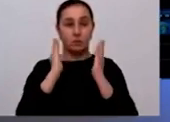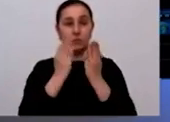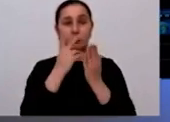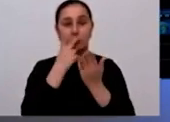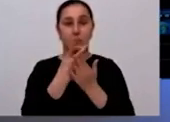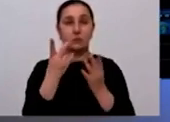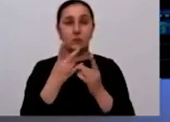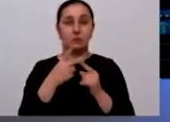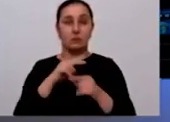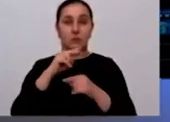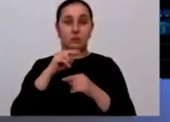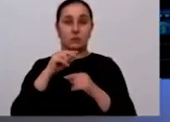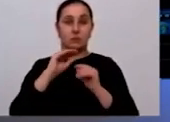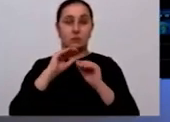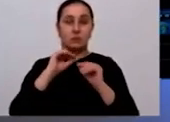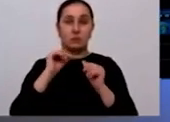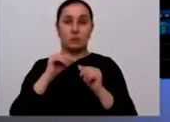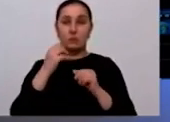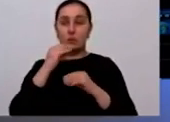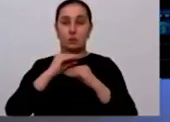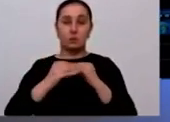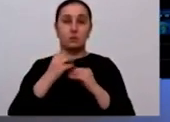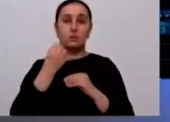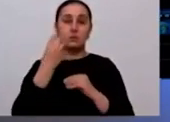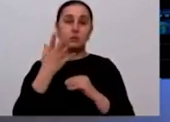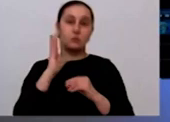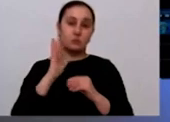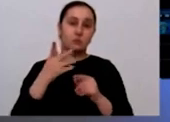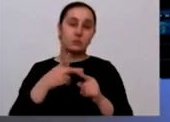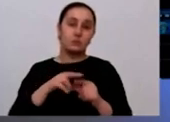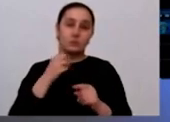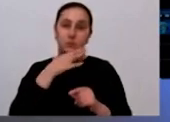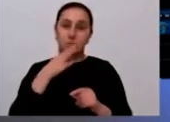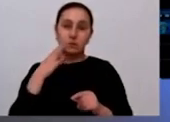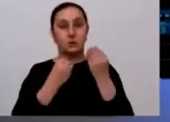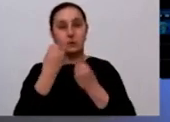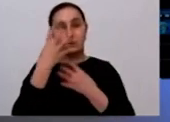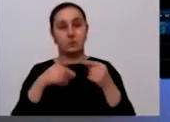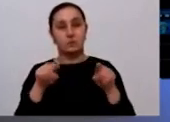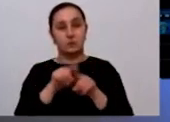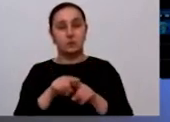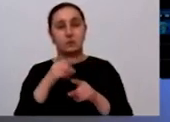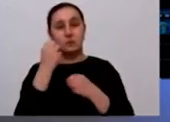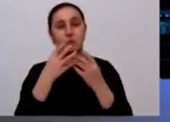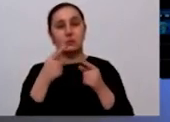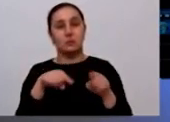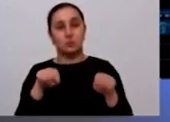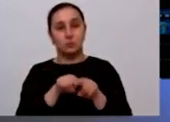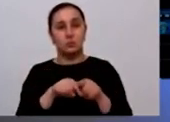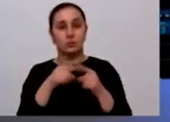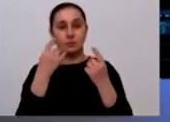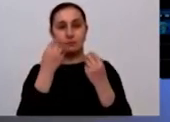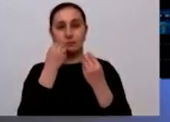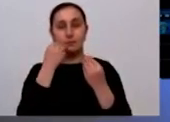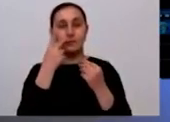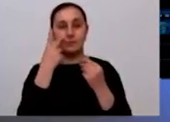kerak. Qanchalik qatlamlarning soni ko'p bo'lsa, qanchalik ko'p ranglardan foydalansak, svetoforimiz shunchalik tabiiy